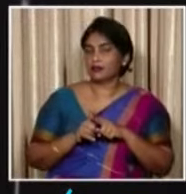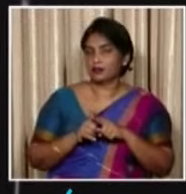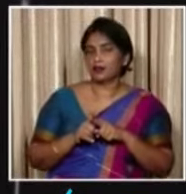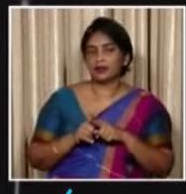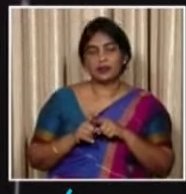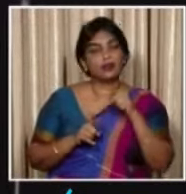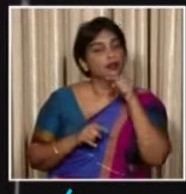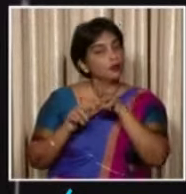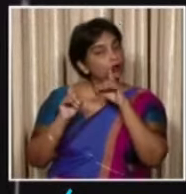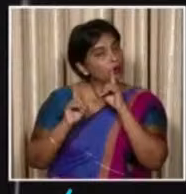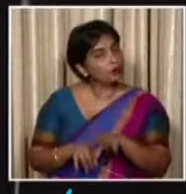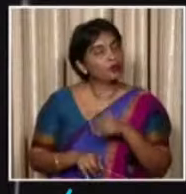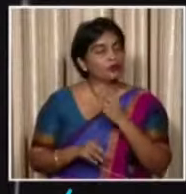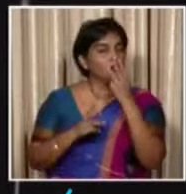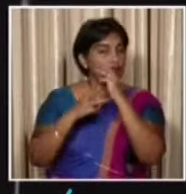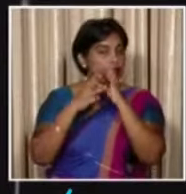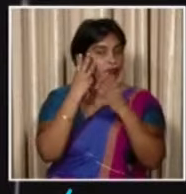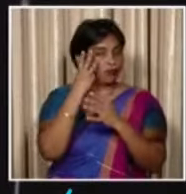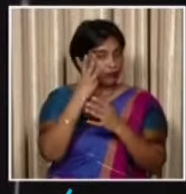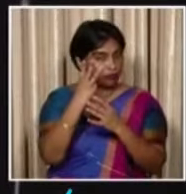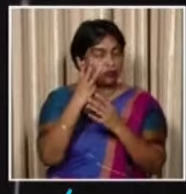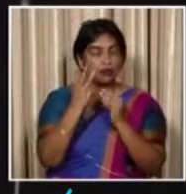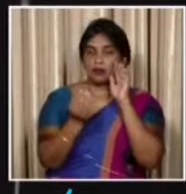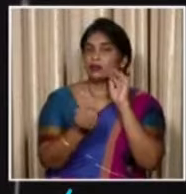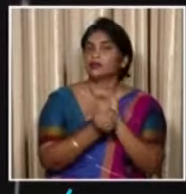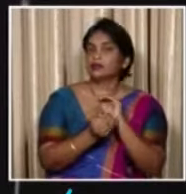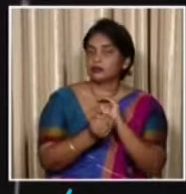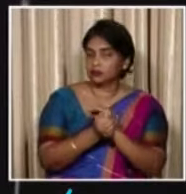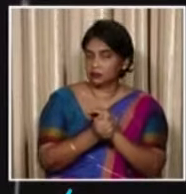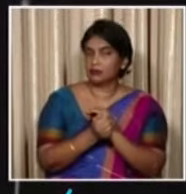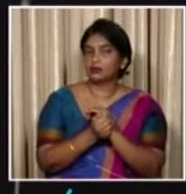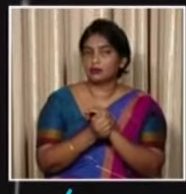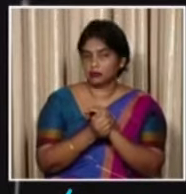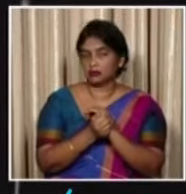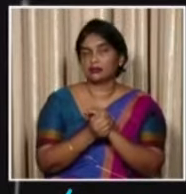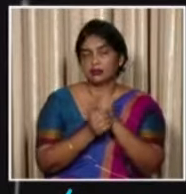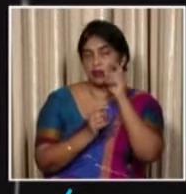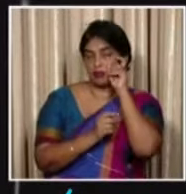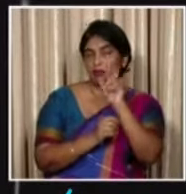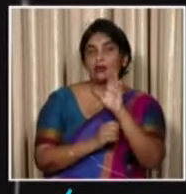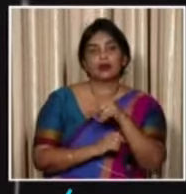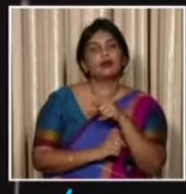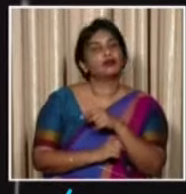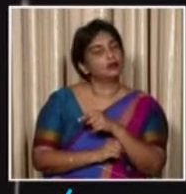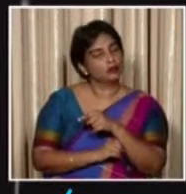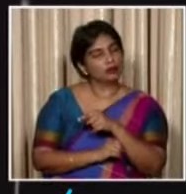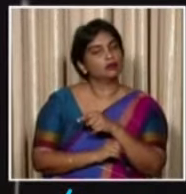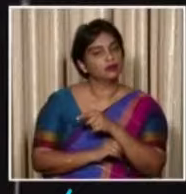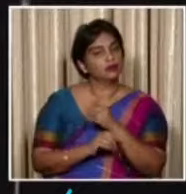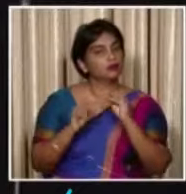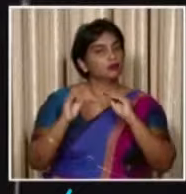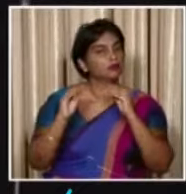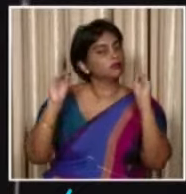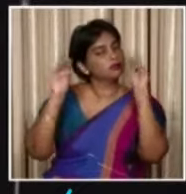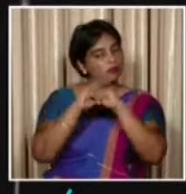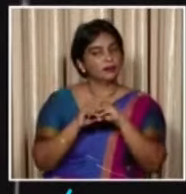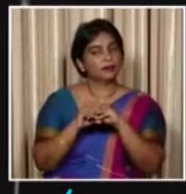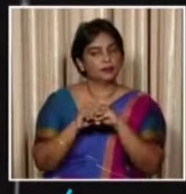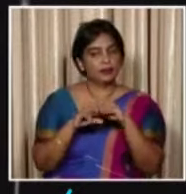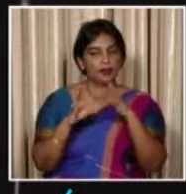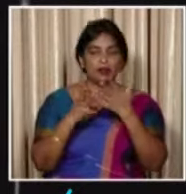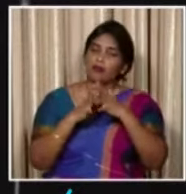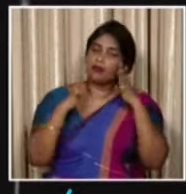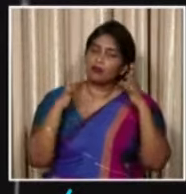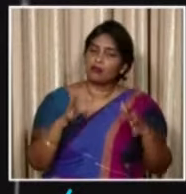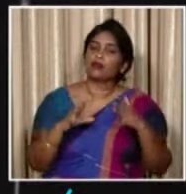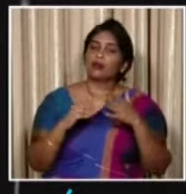එතකොට මෙන්න මේ තුනේ ආරක්ෂාවත් අපි අත්ත වශයෙන්ම බලන්න ඕන මේ පනතට ඇතුළත් කරන්න ඕනේ නැත්නම් මේ තුලින් බොහෝ